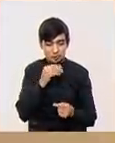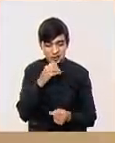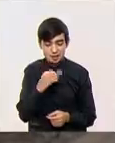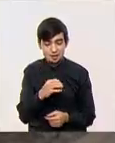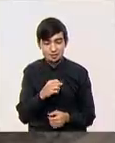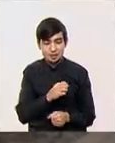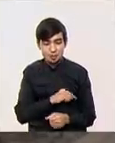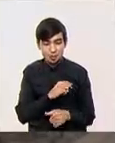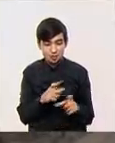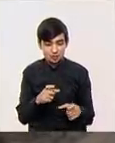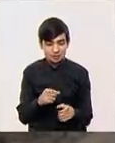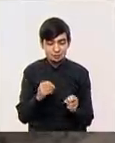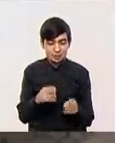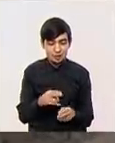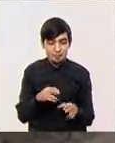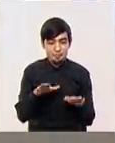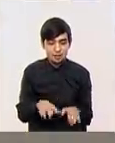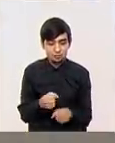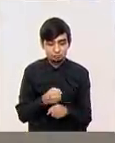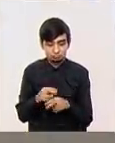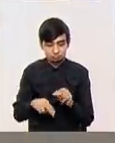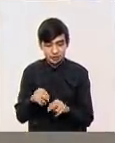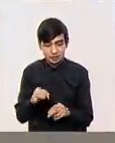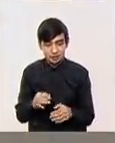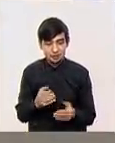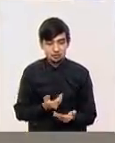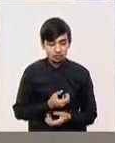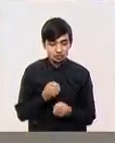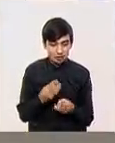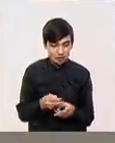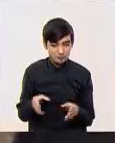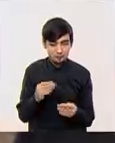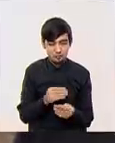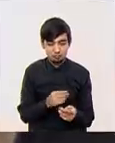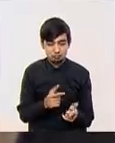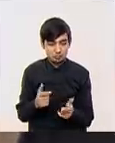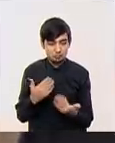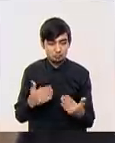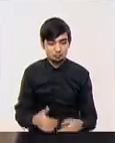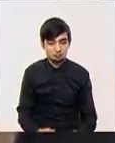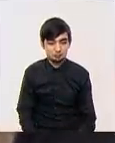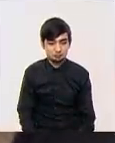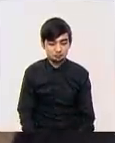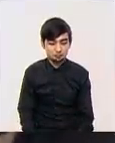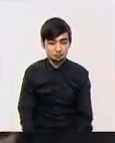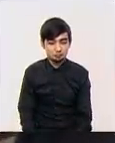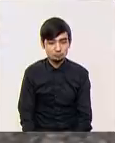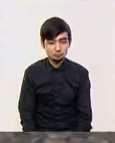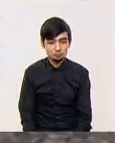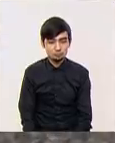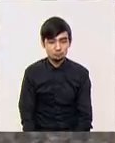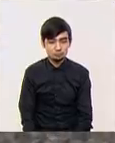станциядағы жұмысшыларға вақтылық орын салынып, еңбек пен тұрмыстық жағдайларда қарастырылған. Ерлан Қуандық, Информбюро,